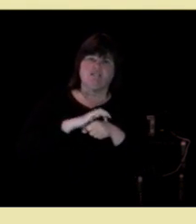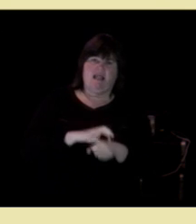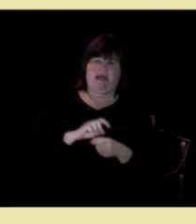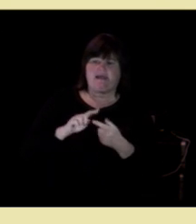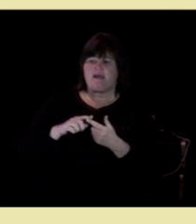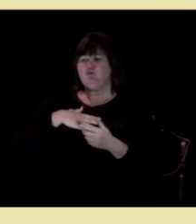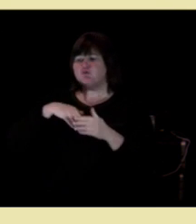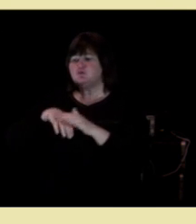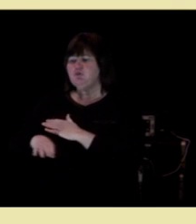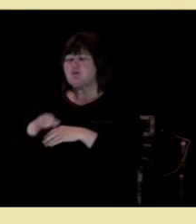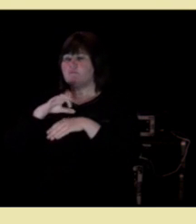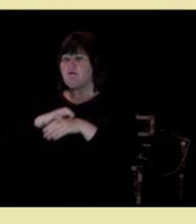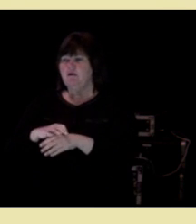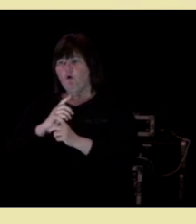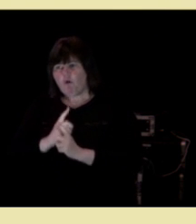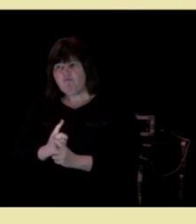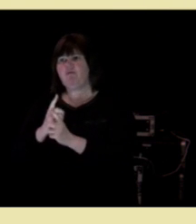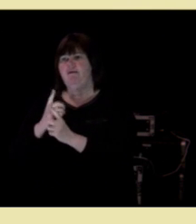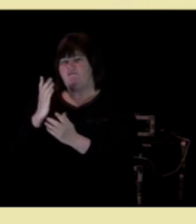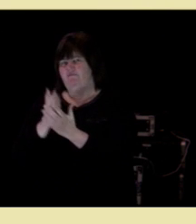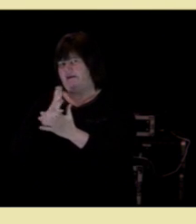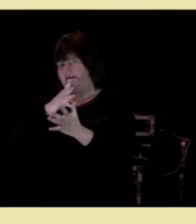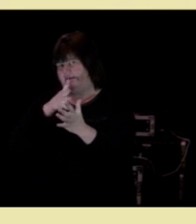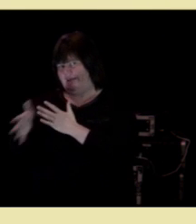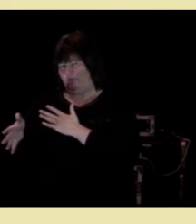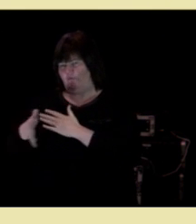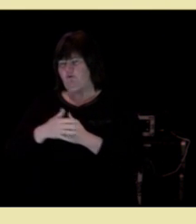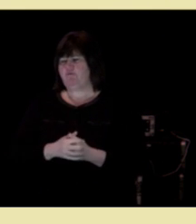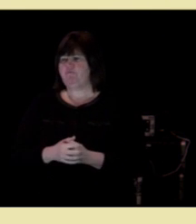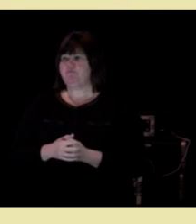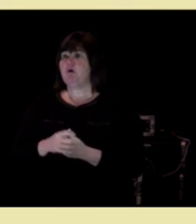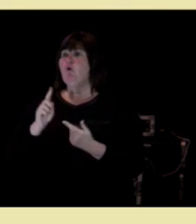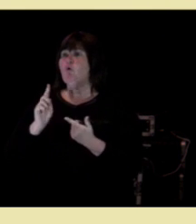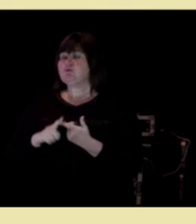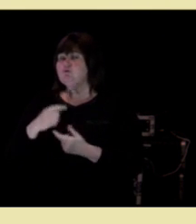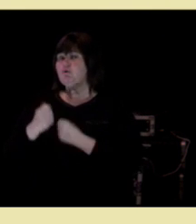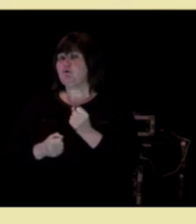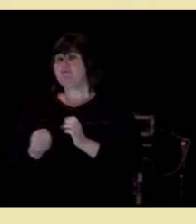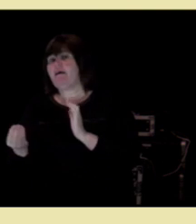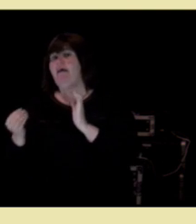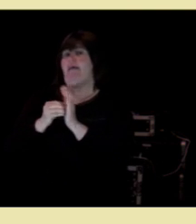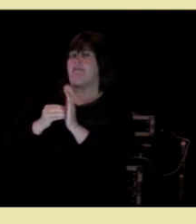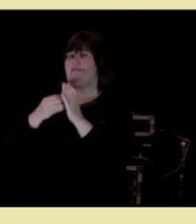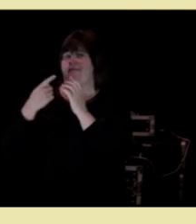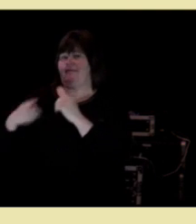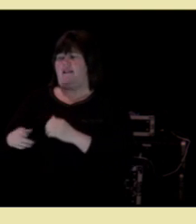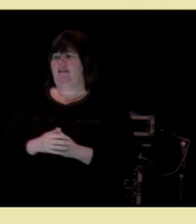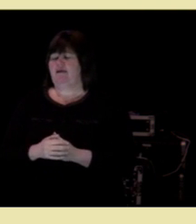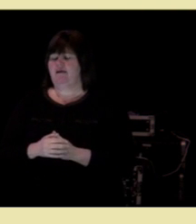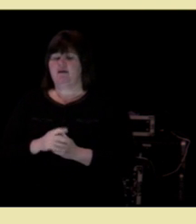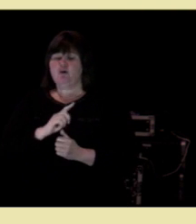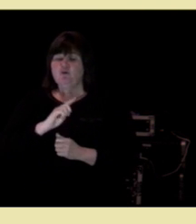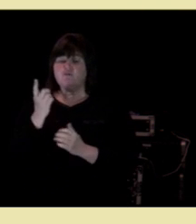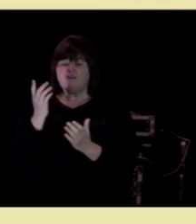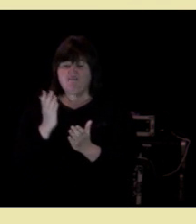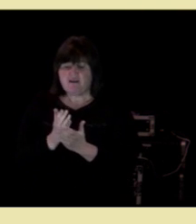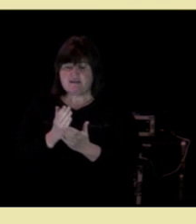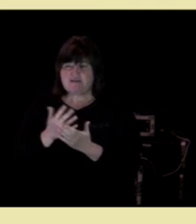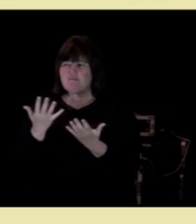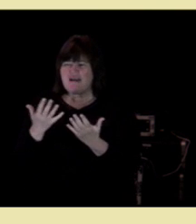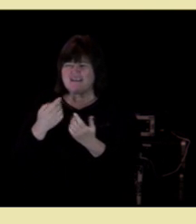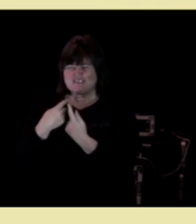sykehjemslege gjennomført. Vi gjør en ting til, og det at vi etter at vi har hatt denne «Hva viktig